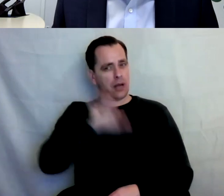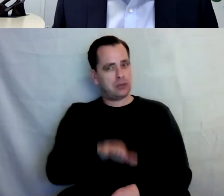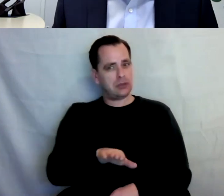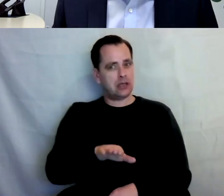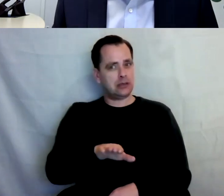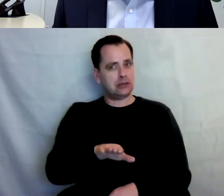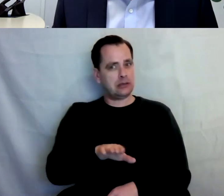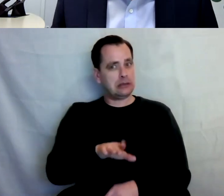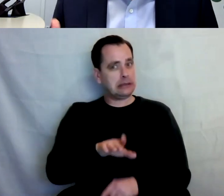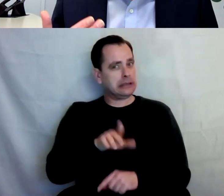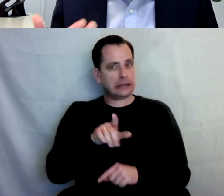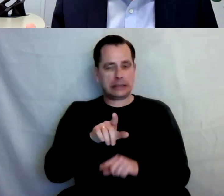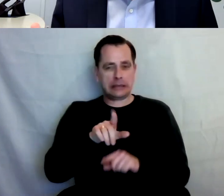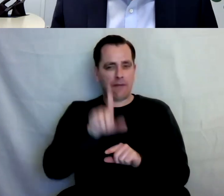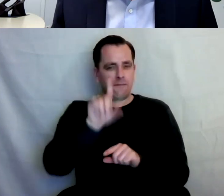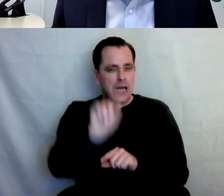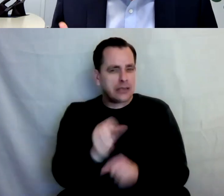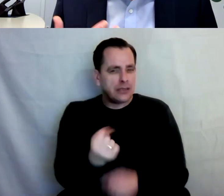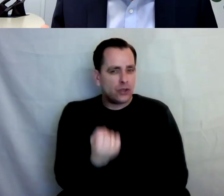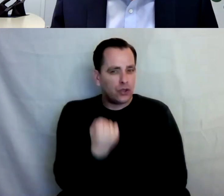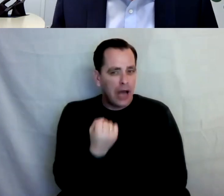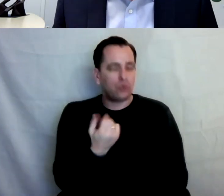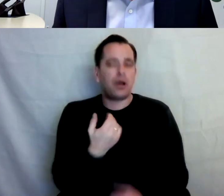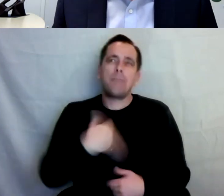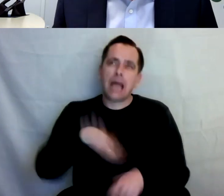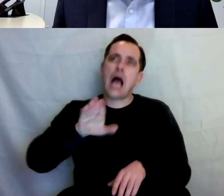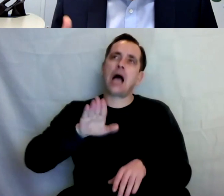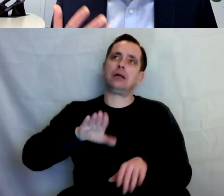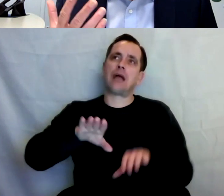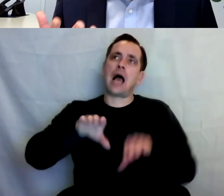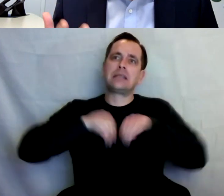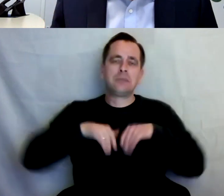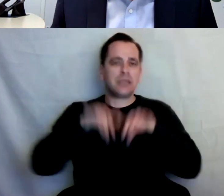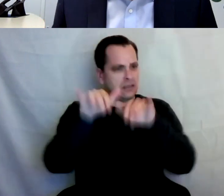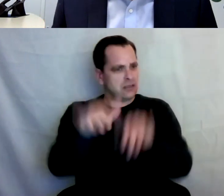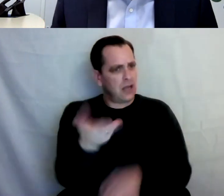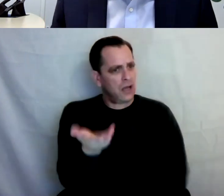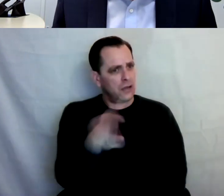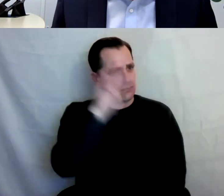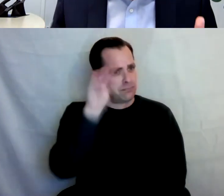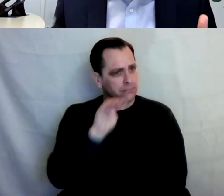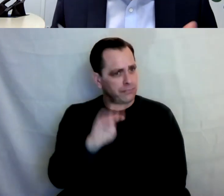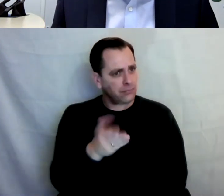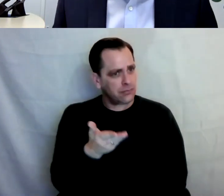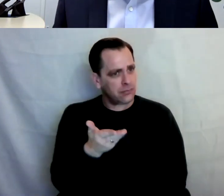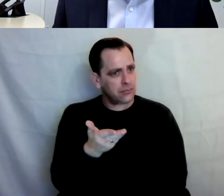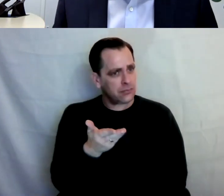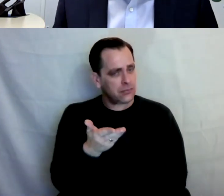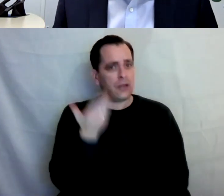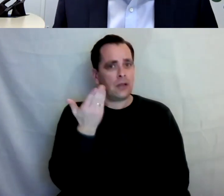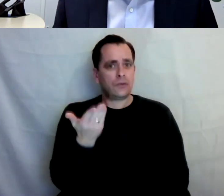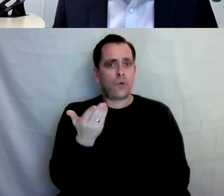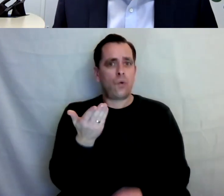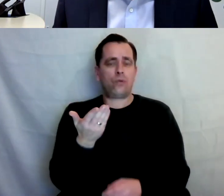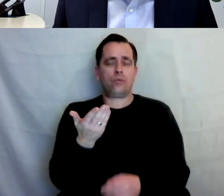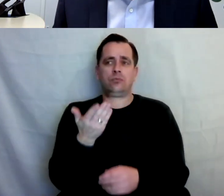nicht so ausgeprägt ist oder eher angenommen wird, die eigene Sterblichkeit. Das ist ja das erste Mal seit Jahrzehnten, dass wir in unserer Gesellschaft